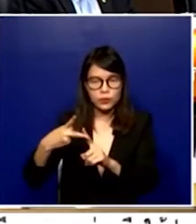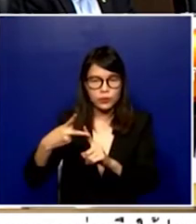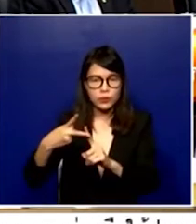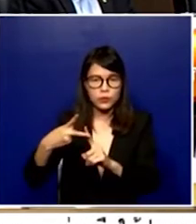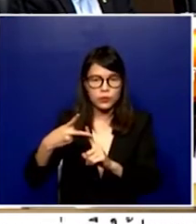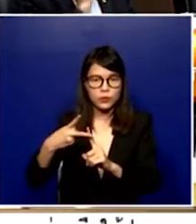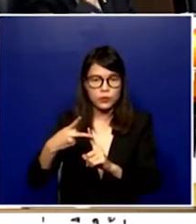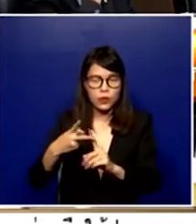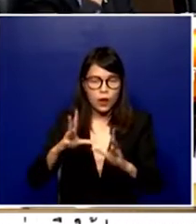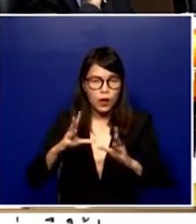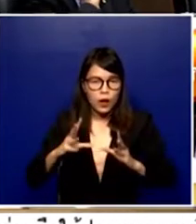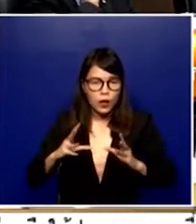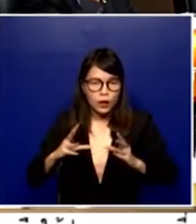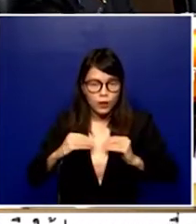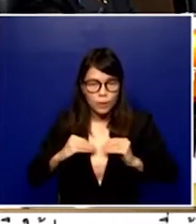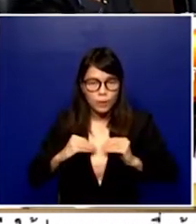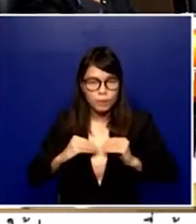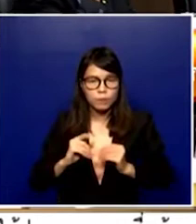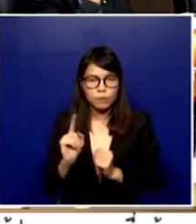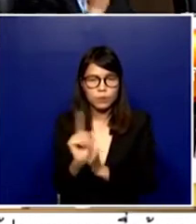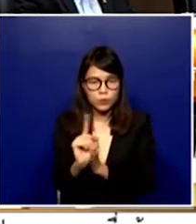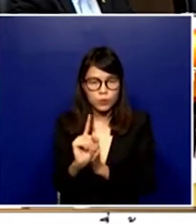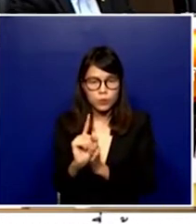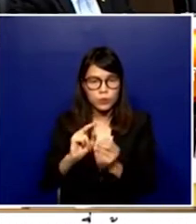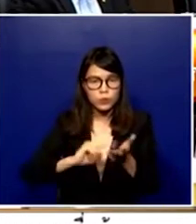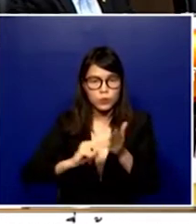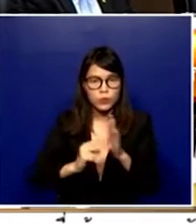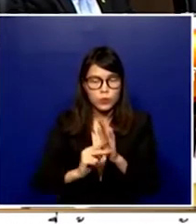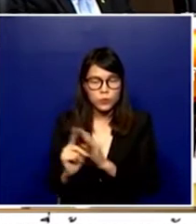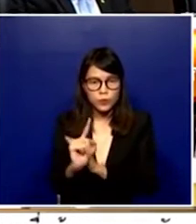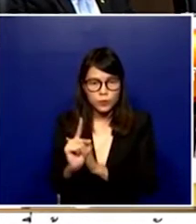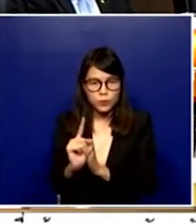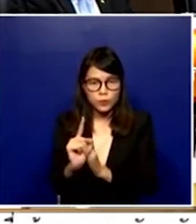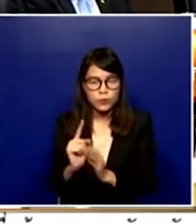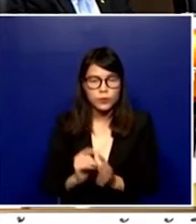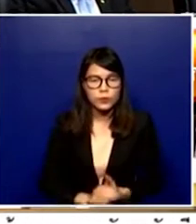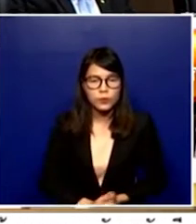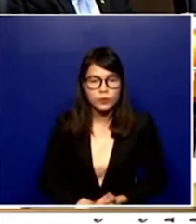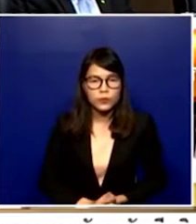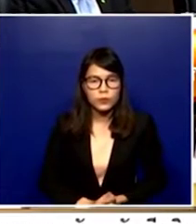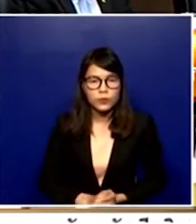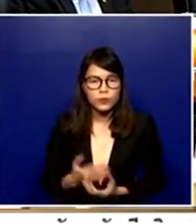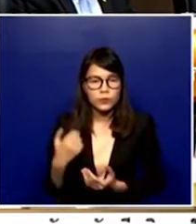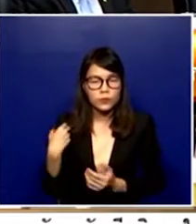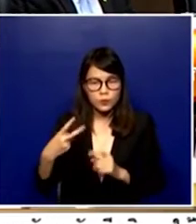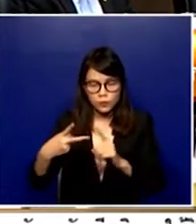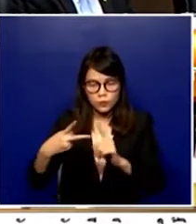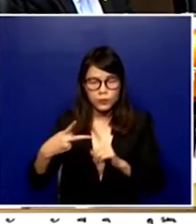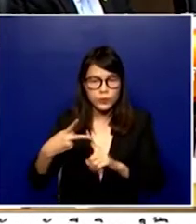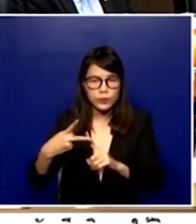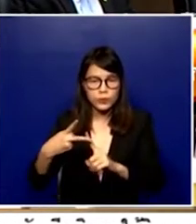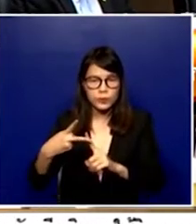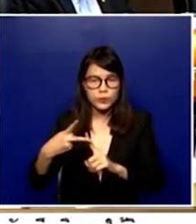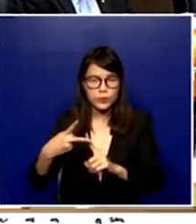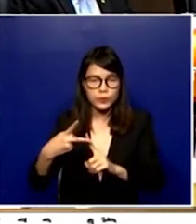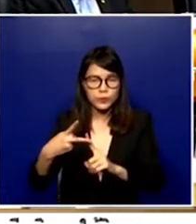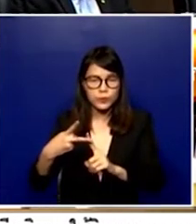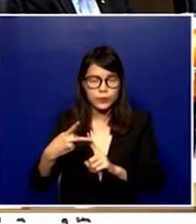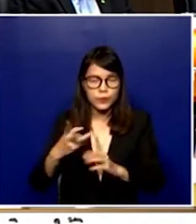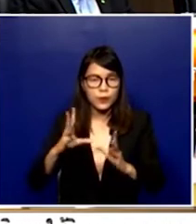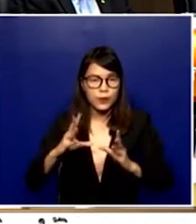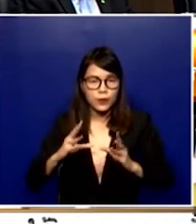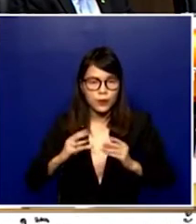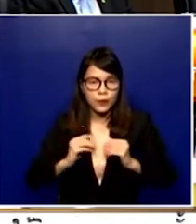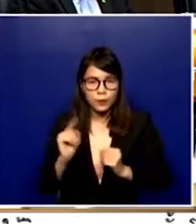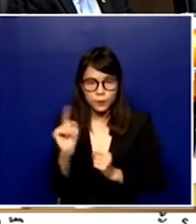ือการรับโดยธรรมจัญญาซึ่งไม่เข้านะคะและขอที่ 2 ก็คือรับโดยม